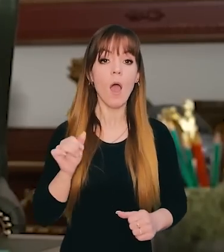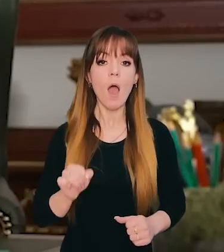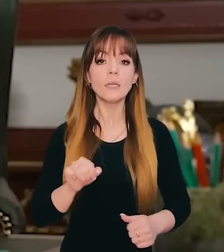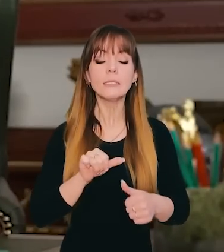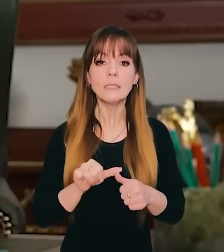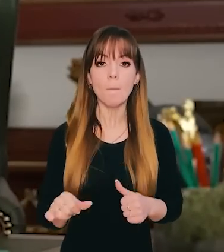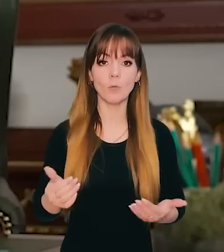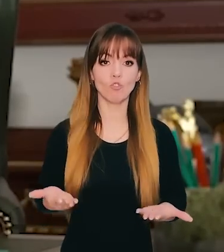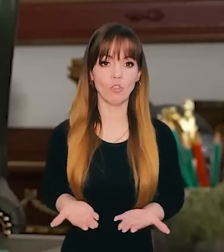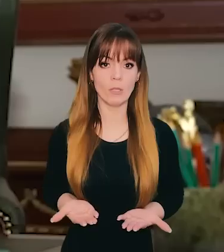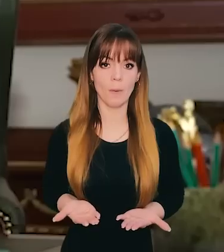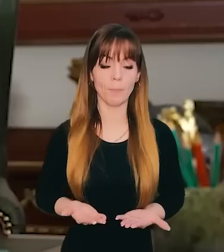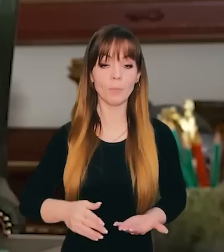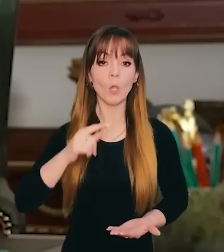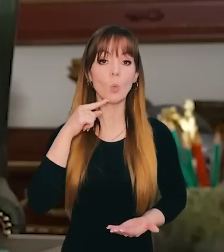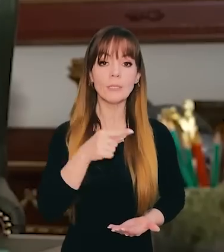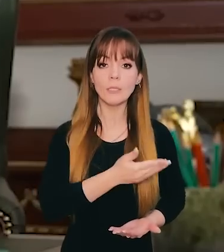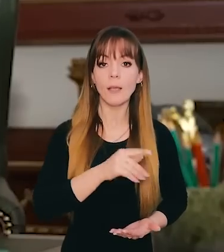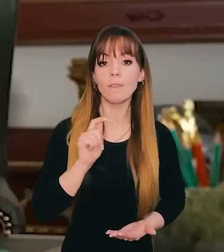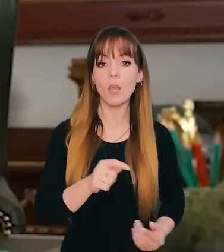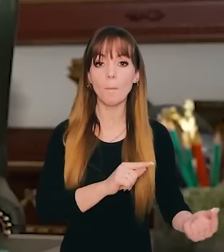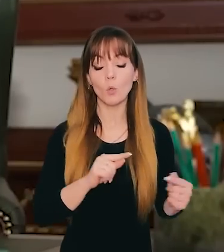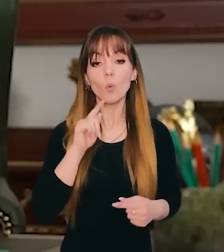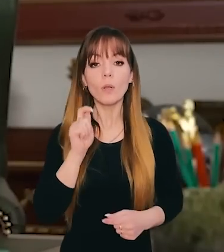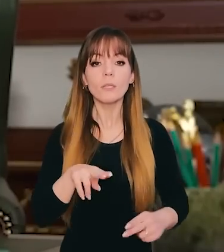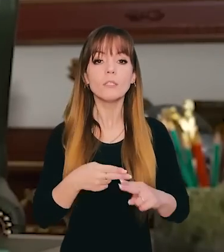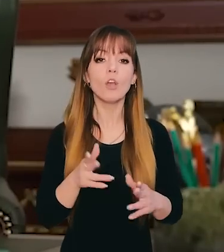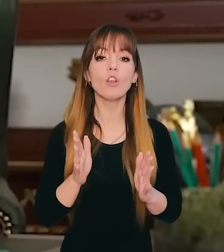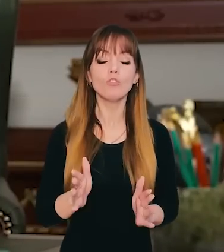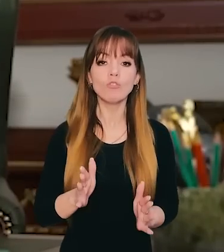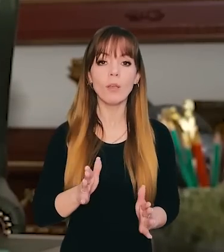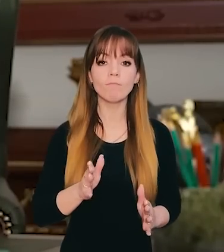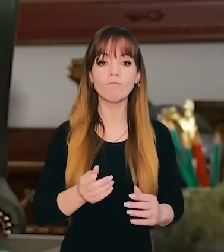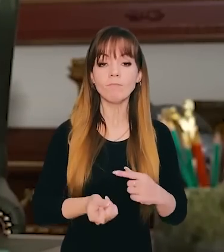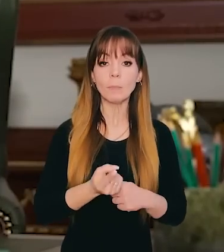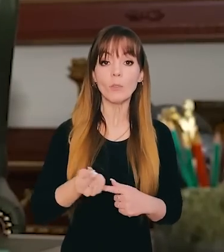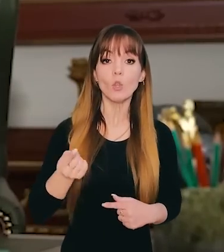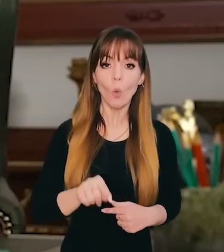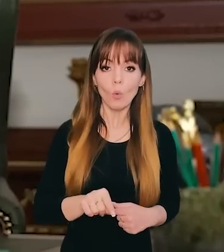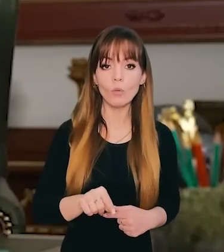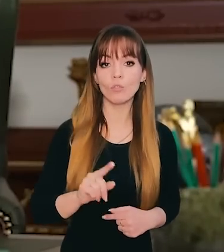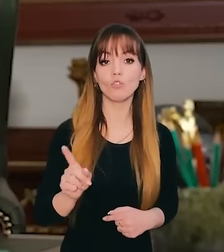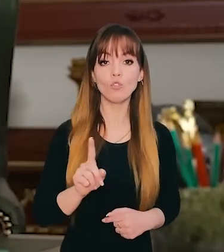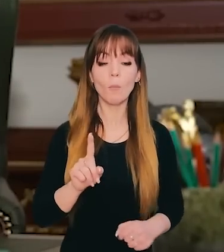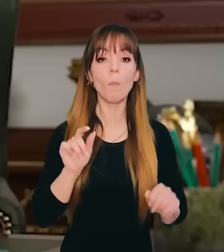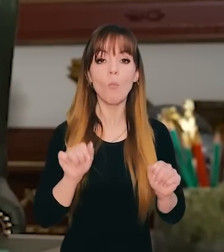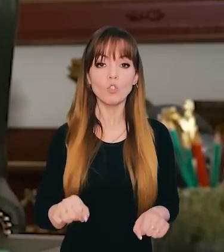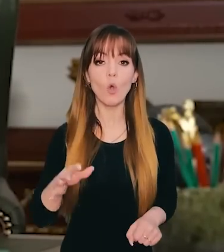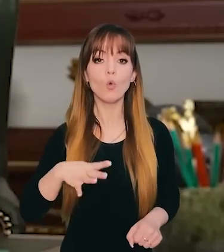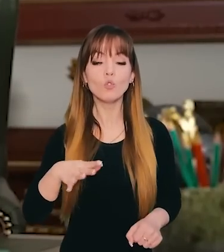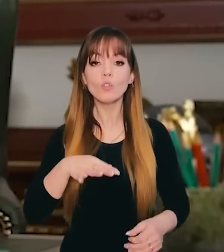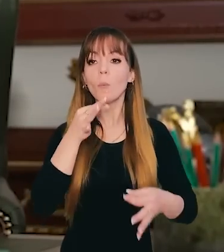окремих регіонах а нове життя російська війна проти України це лише провісник тогом що